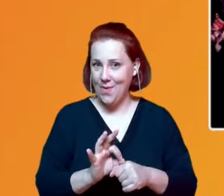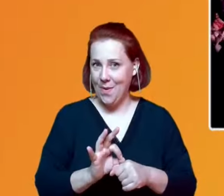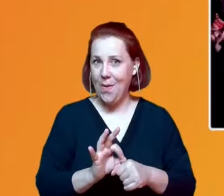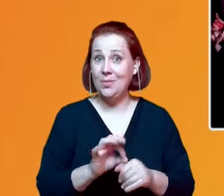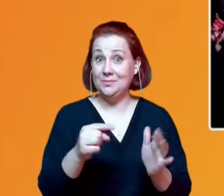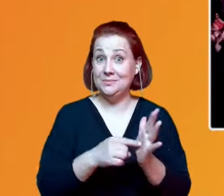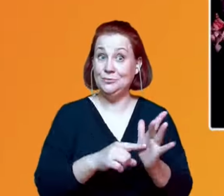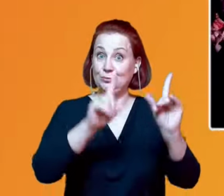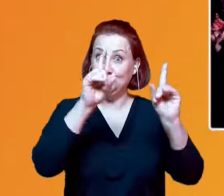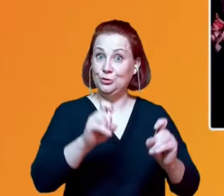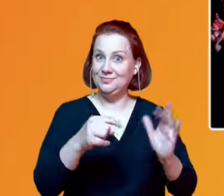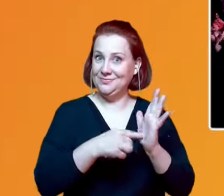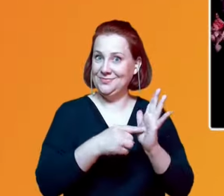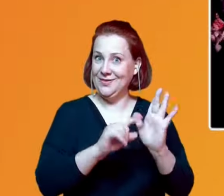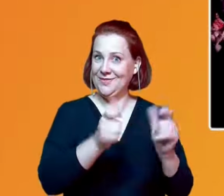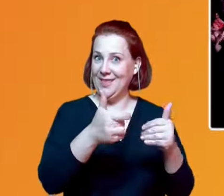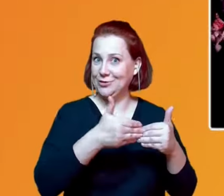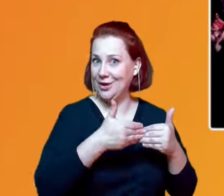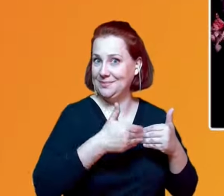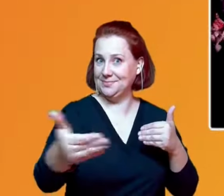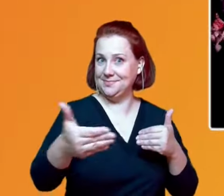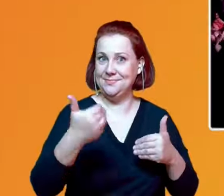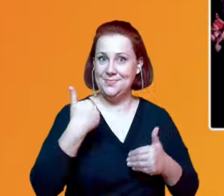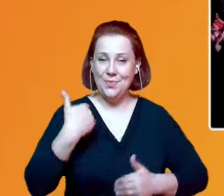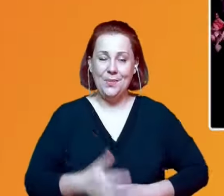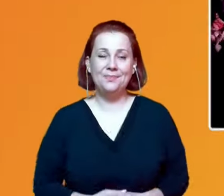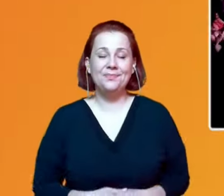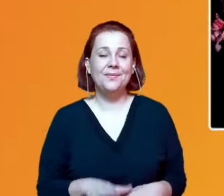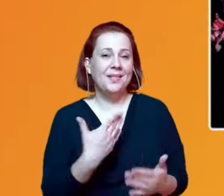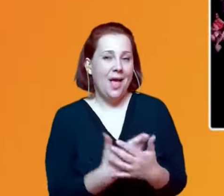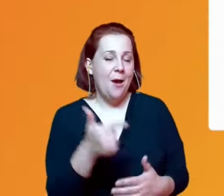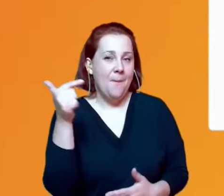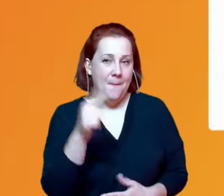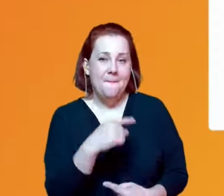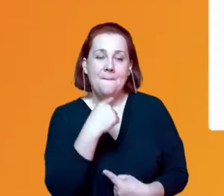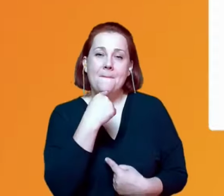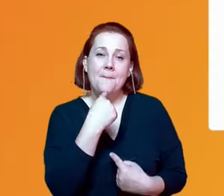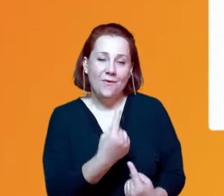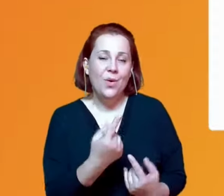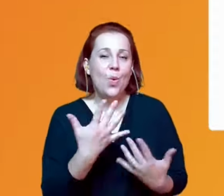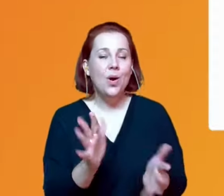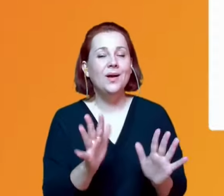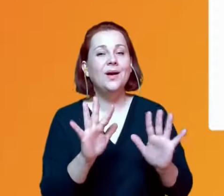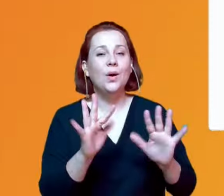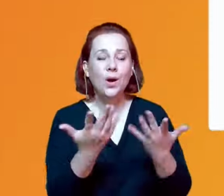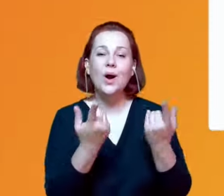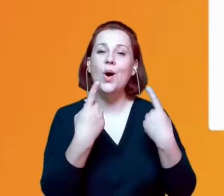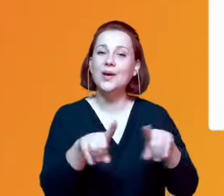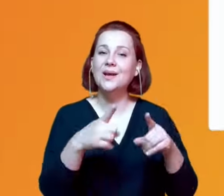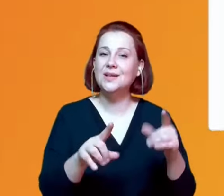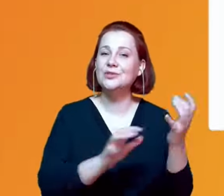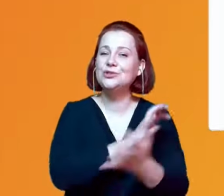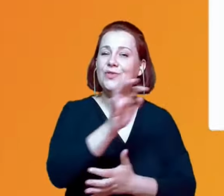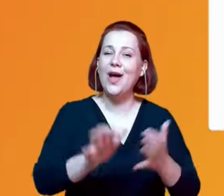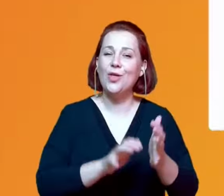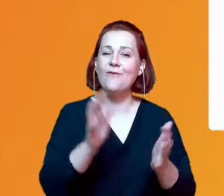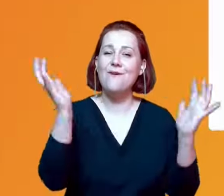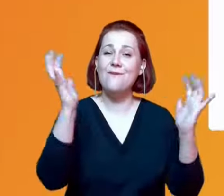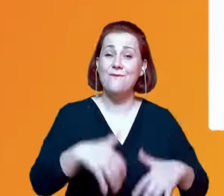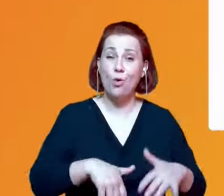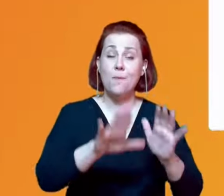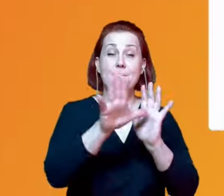wtedy zapoczątkowane. A więc muszę powiedzieć, że organizacja Światowego Forum Miejskiego w